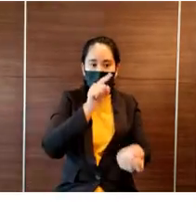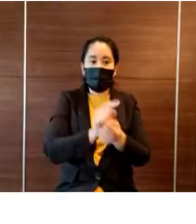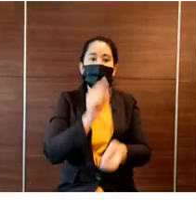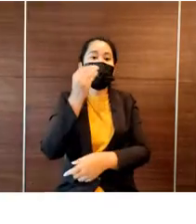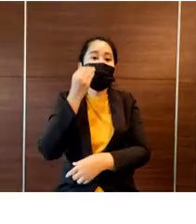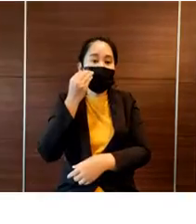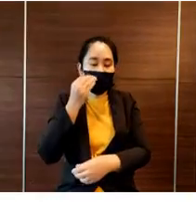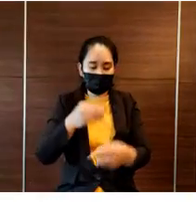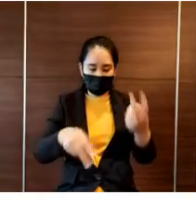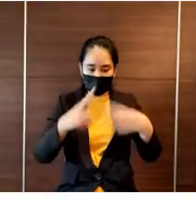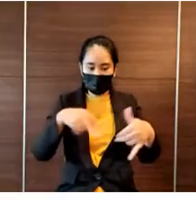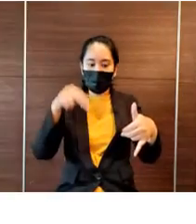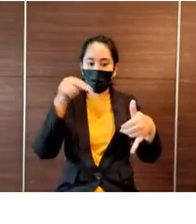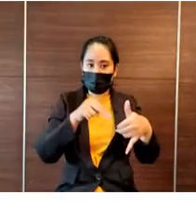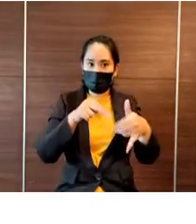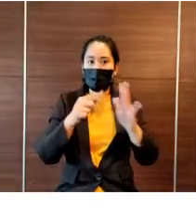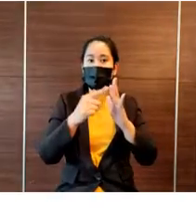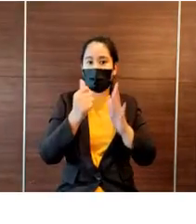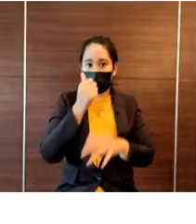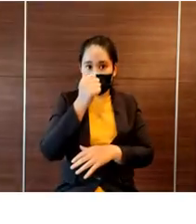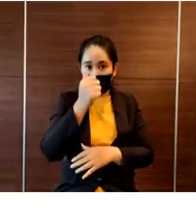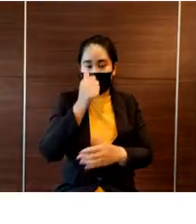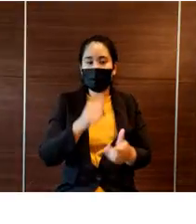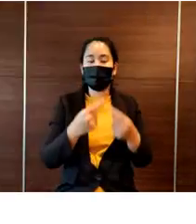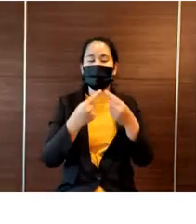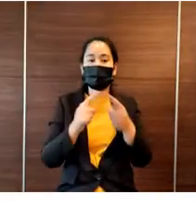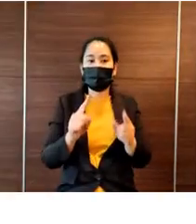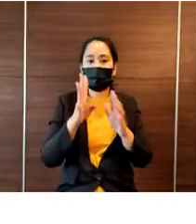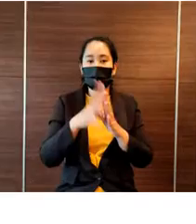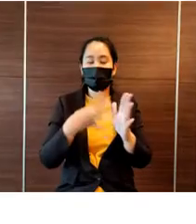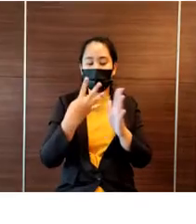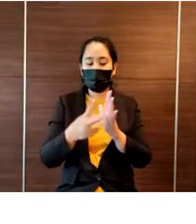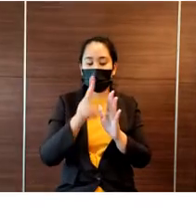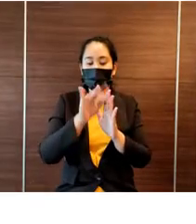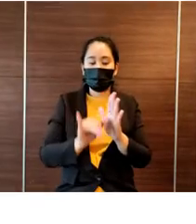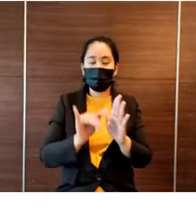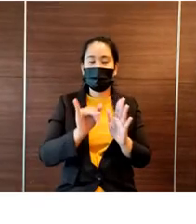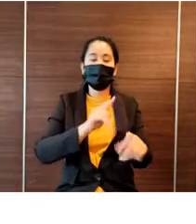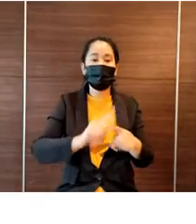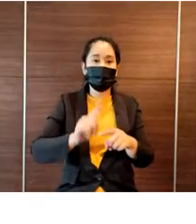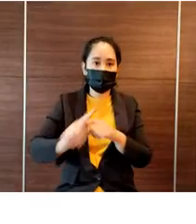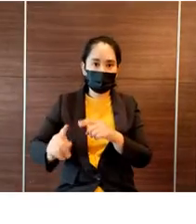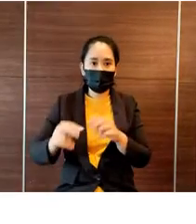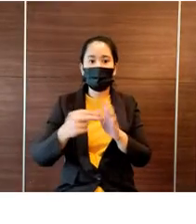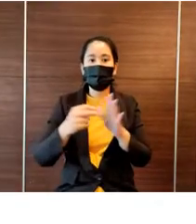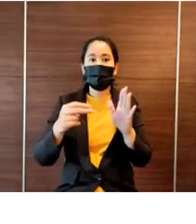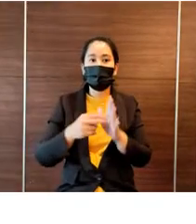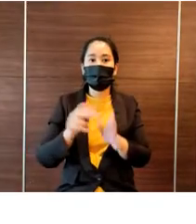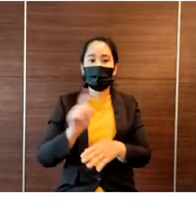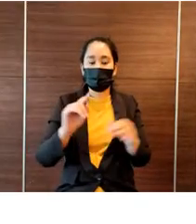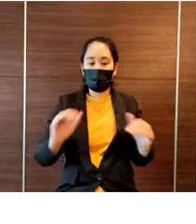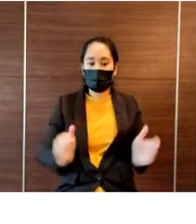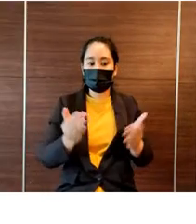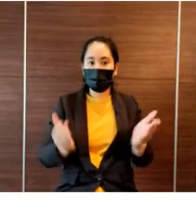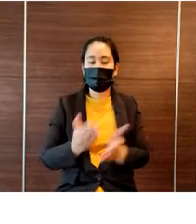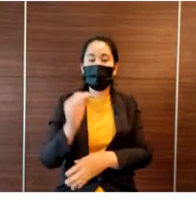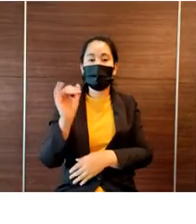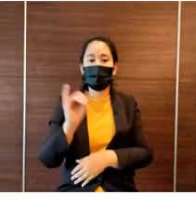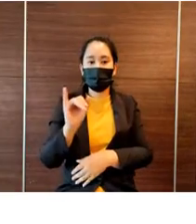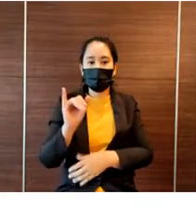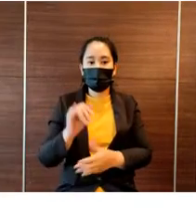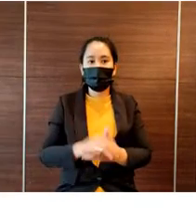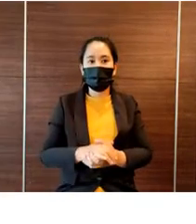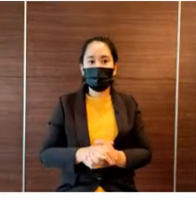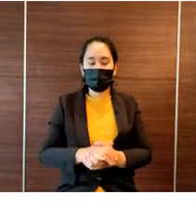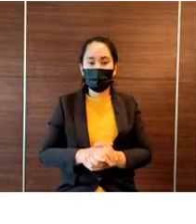นเครื่องมืออันนึงนะฮะแต่นโยบายเหล่านี้หรือสิ่งที่เป็นเหล่านี้ยังไม่ได้รับการซัพพอร์ตเรื่อง